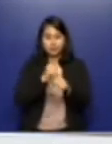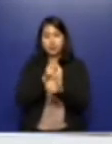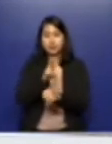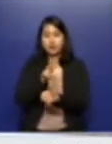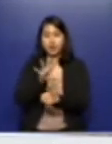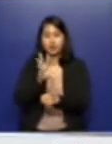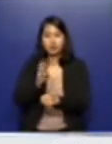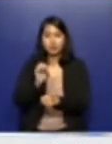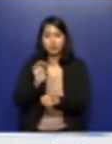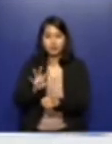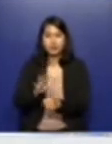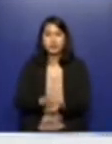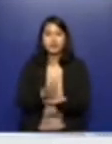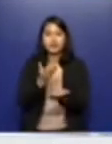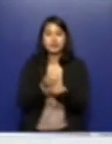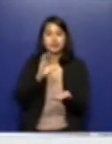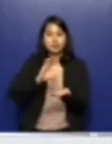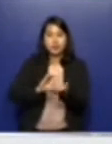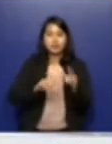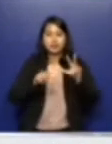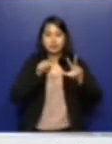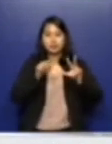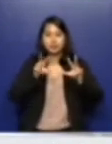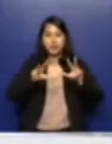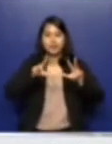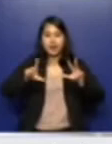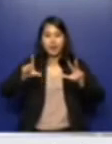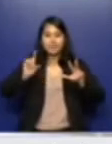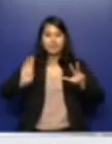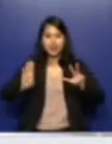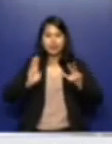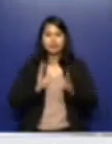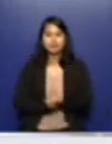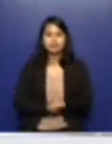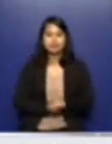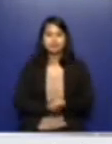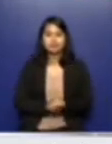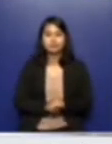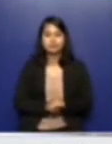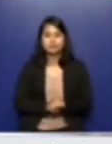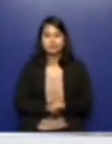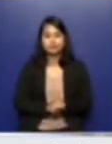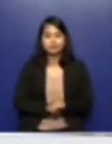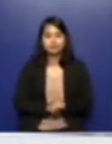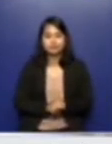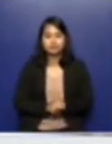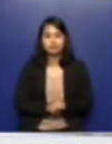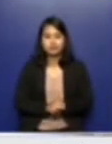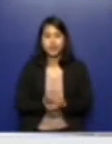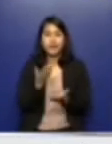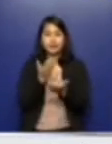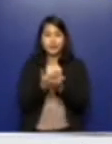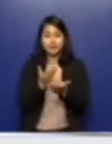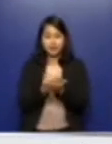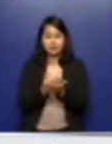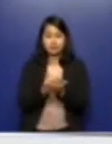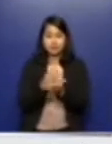าณ 3.3 ล้านบาทนะครับซึ่งโครงสร้างของงบประมาณรายจ่ายประจำปี